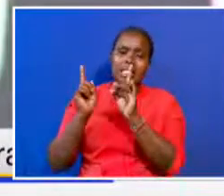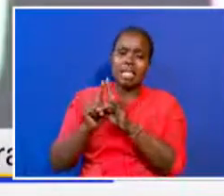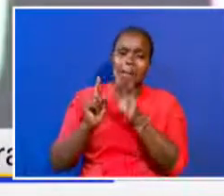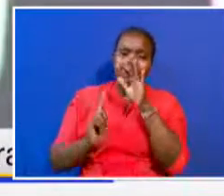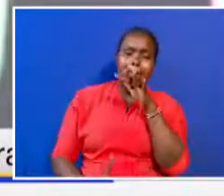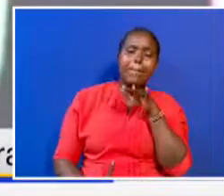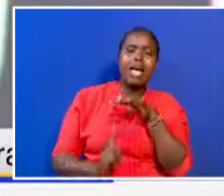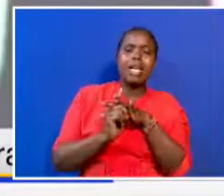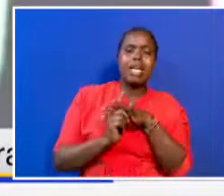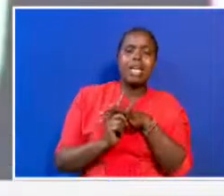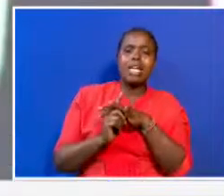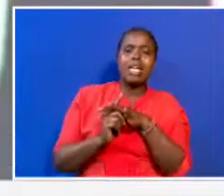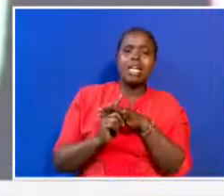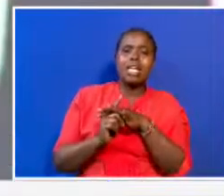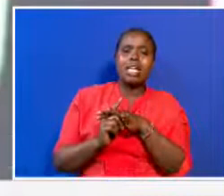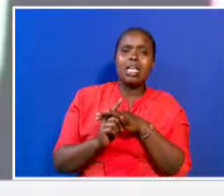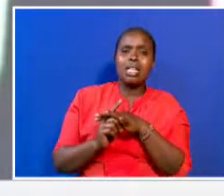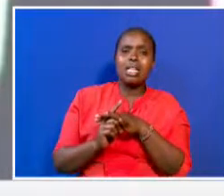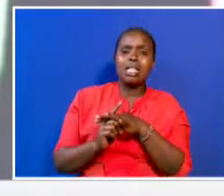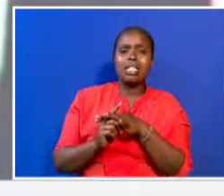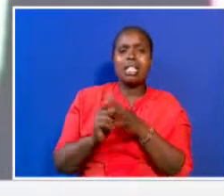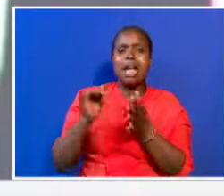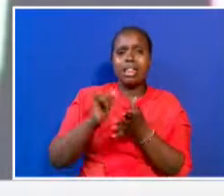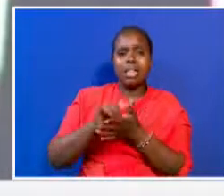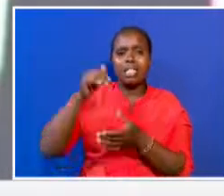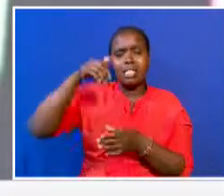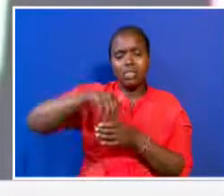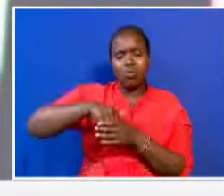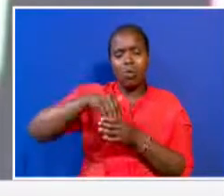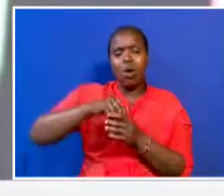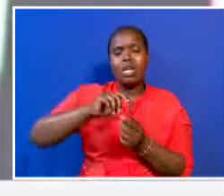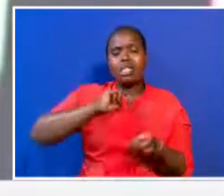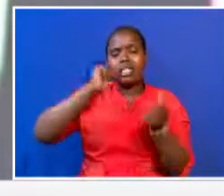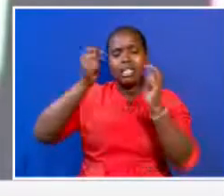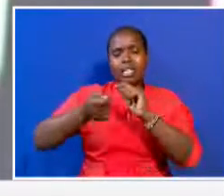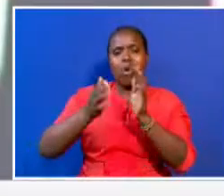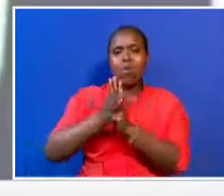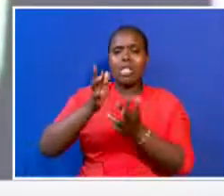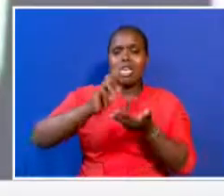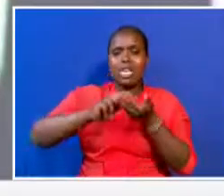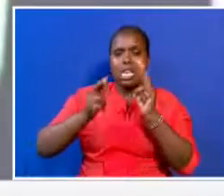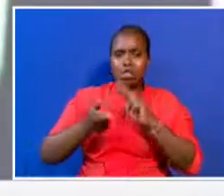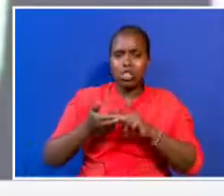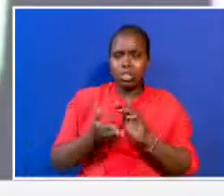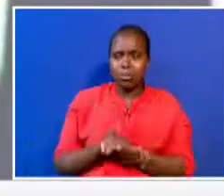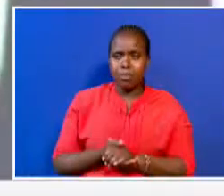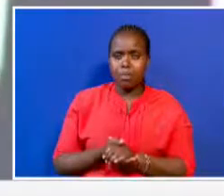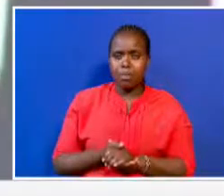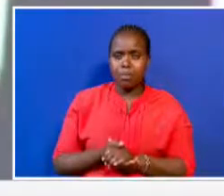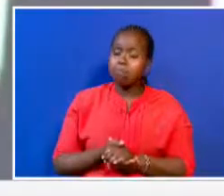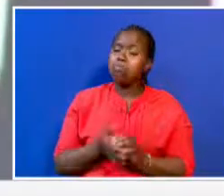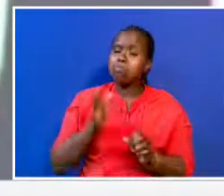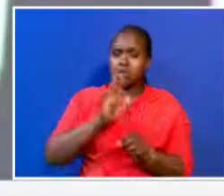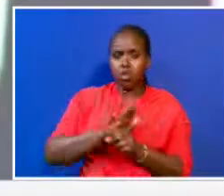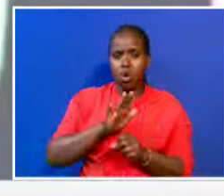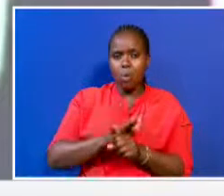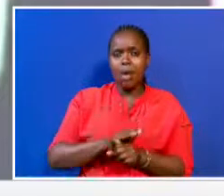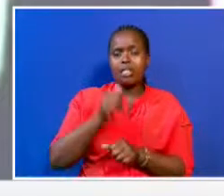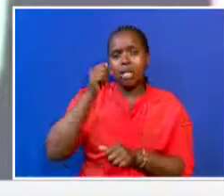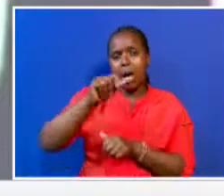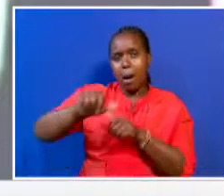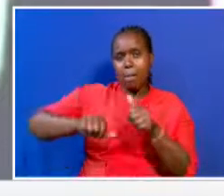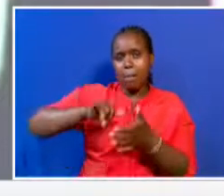appearances than with inward transformation and relationship. So much of